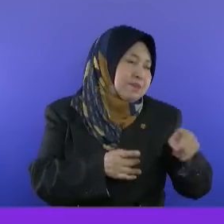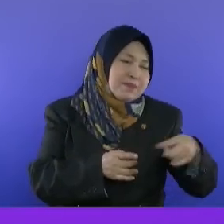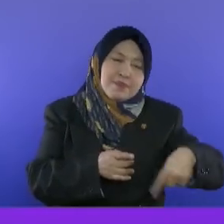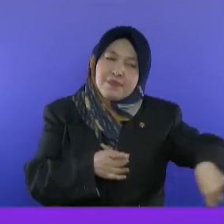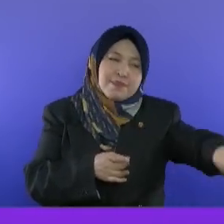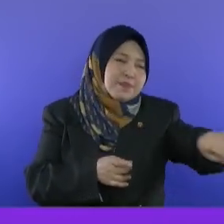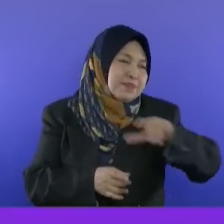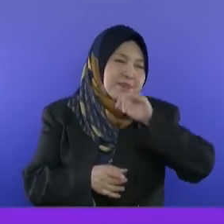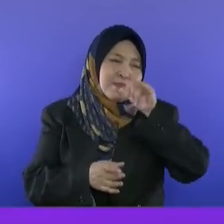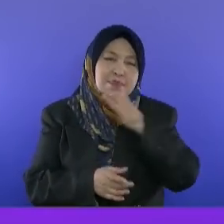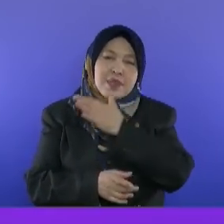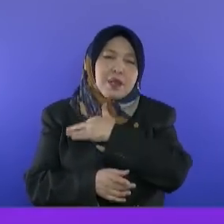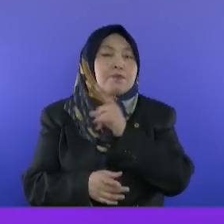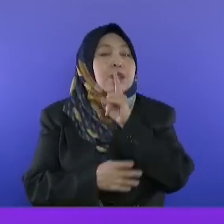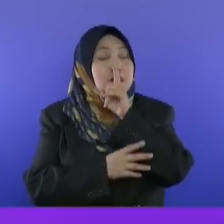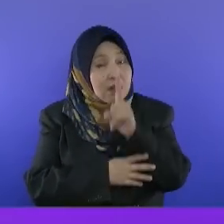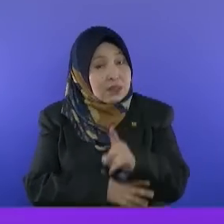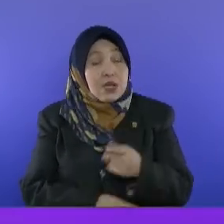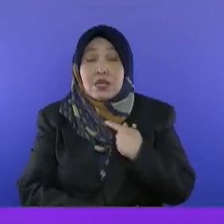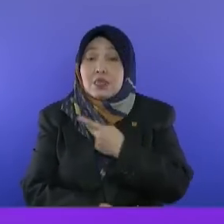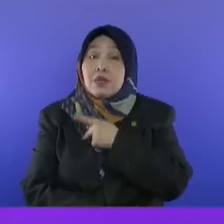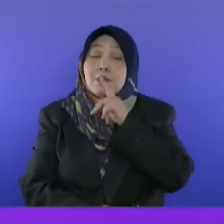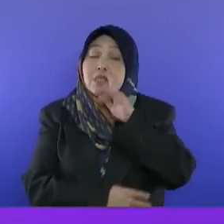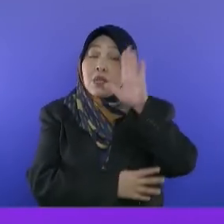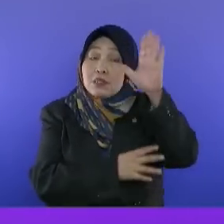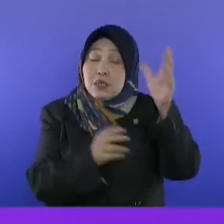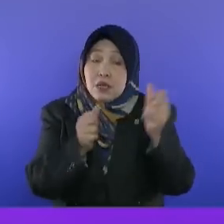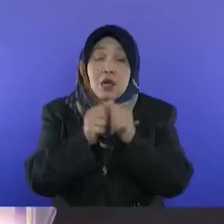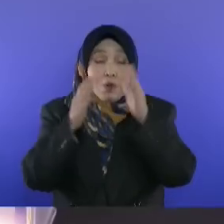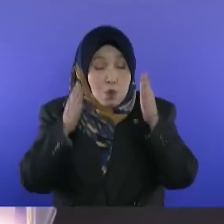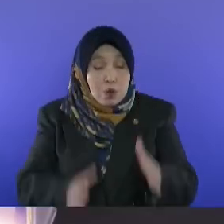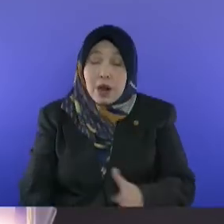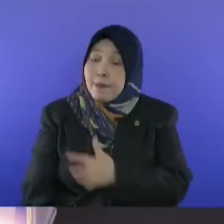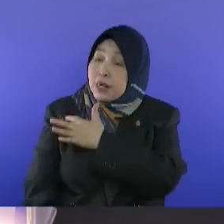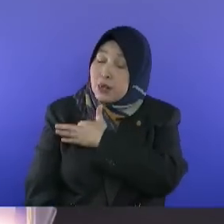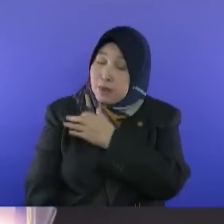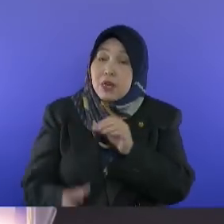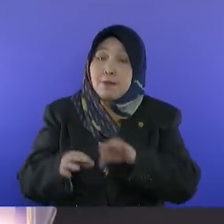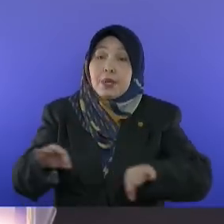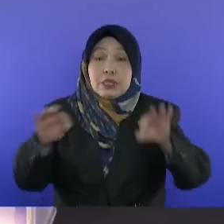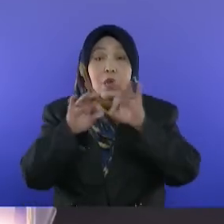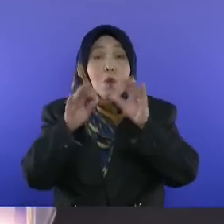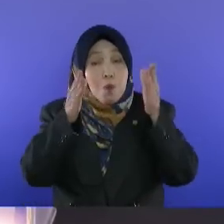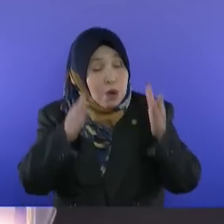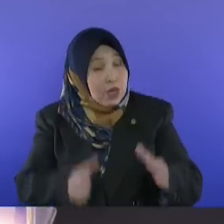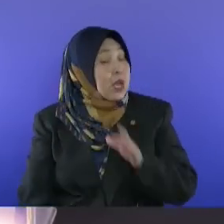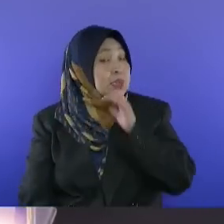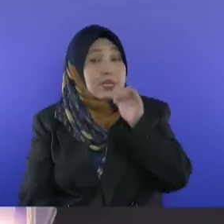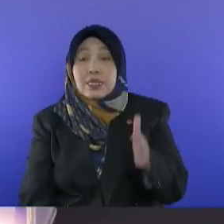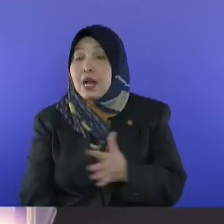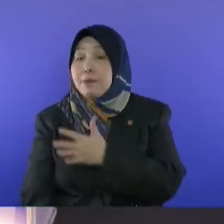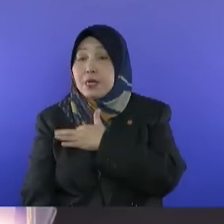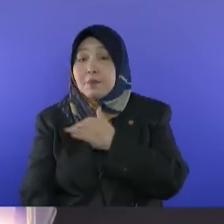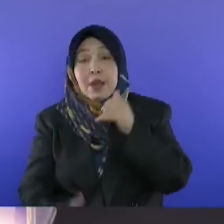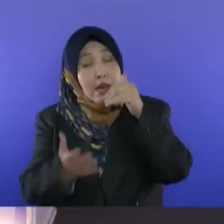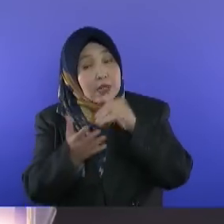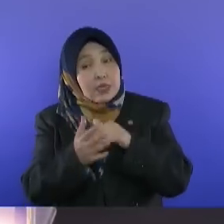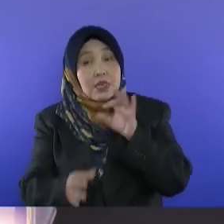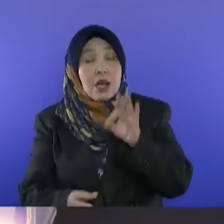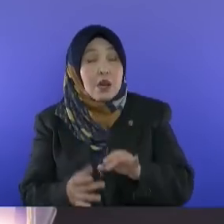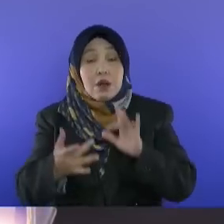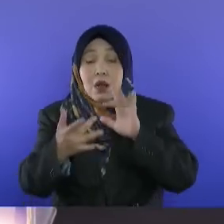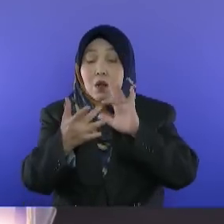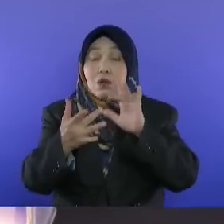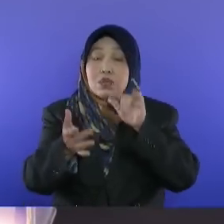beriman bukunya Kita berjanji dengan orang yang beriman penting misalnya Allah yang tidak beriman apatah lagi kalau dalam